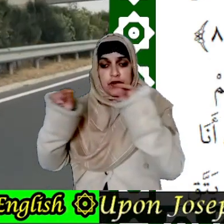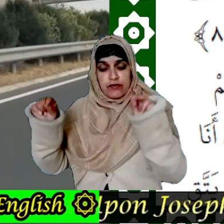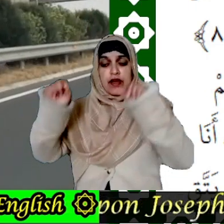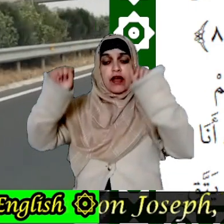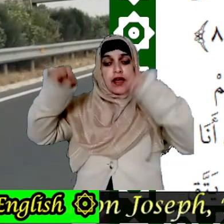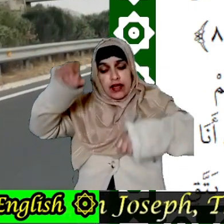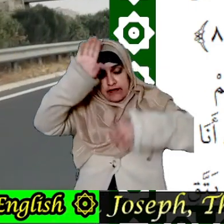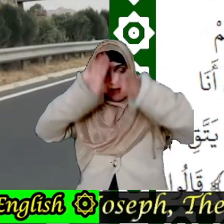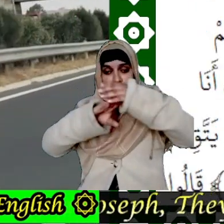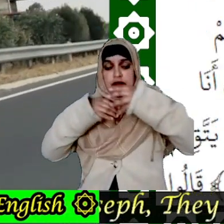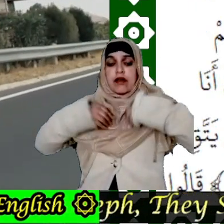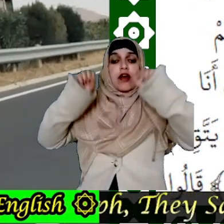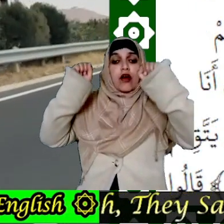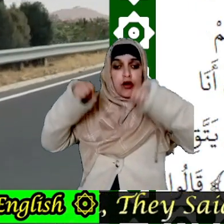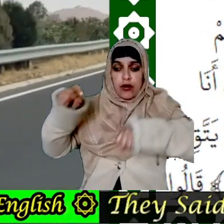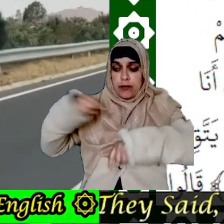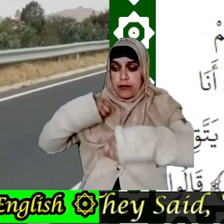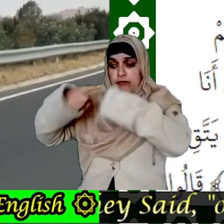قالوا